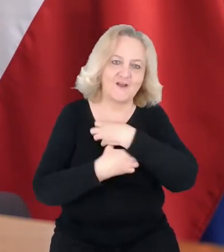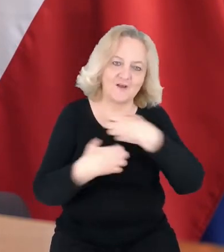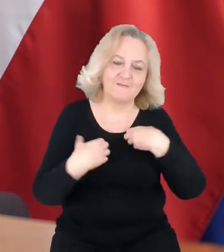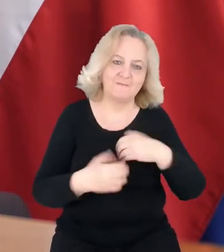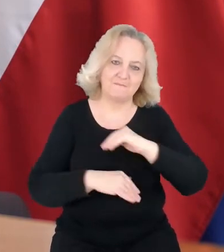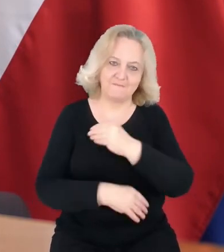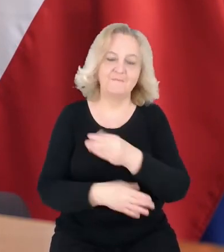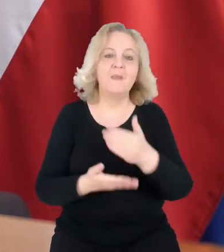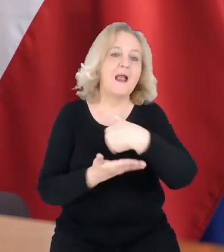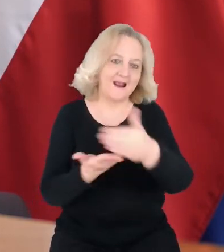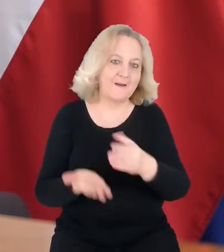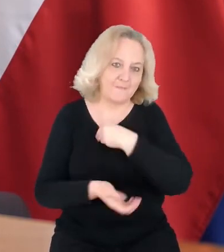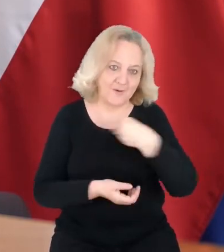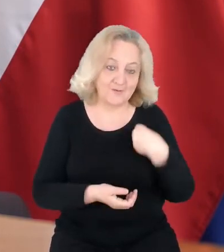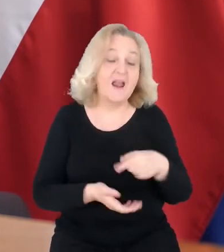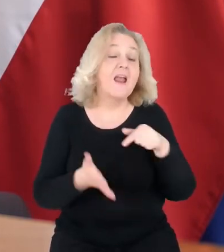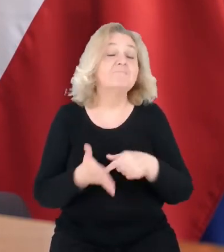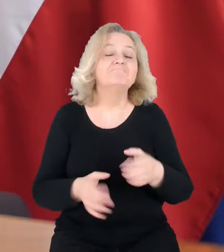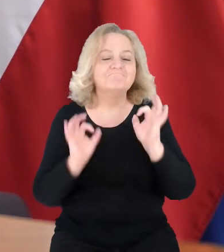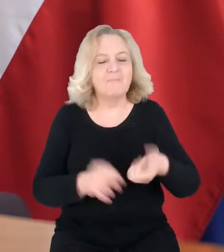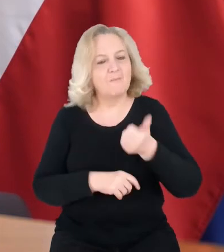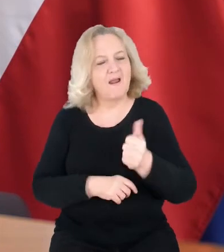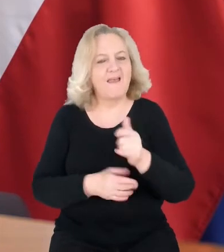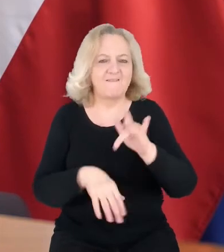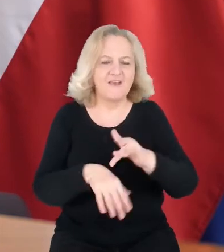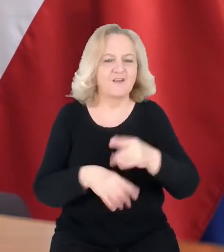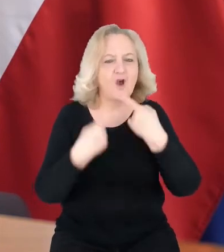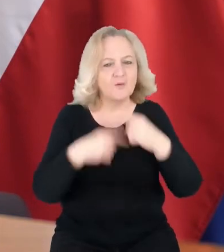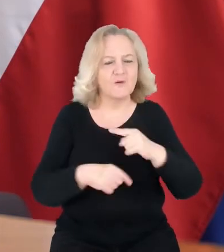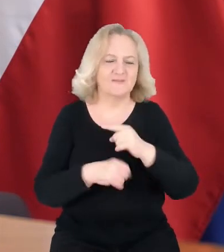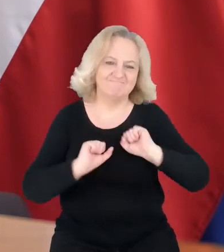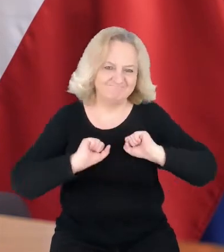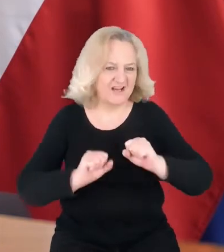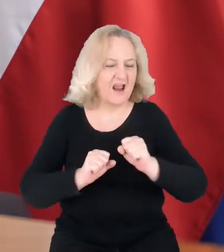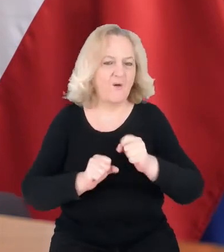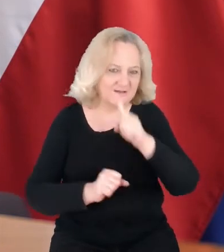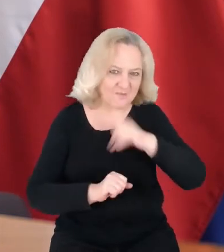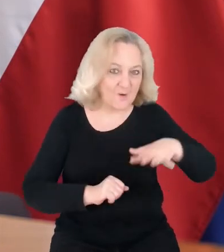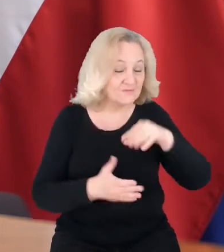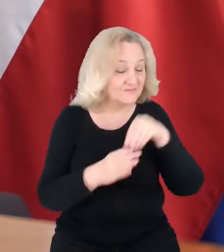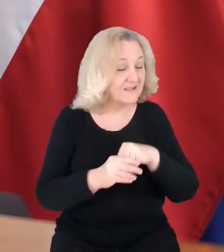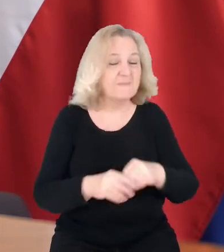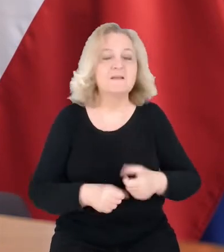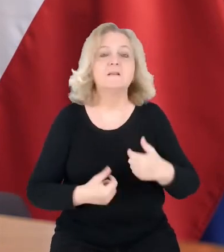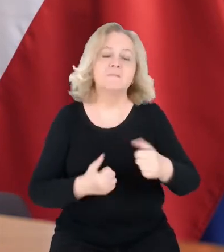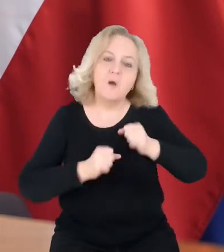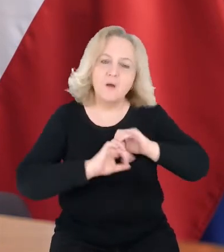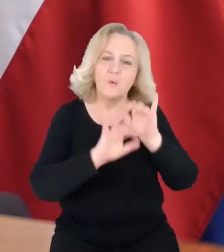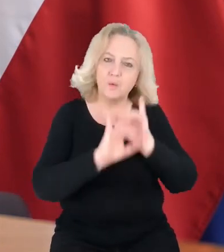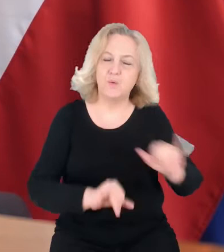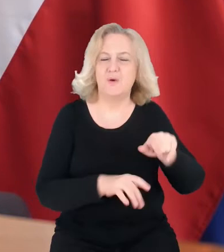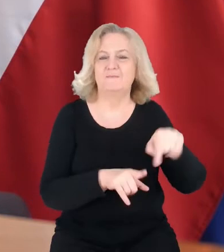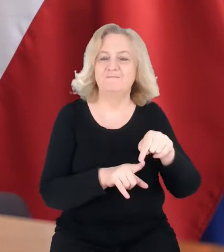kraju. Profesjonalne, efektywne i społecznie odpowiedzialne działania służą zapobieganiu i eliminowaniu